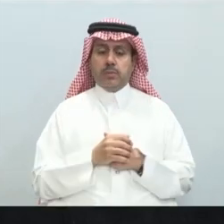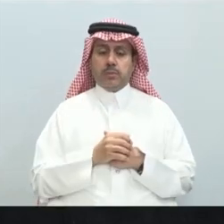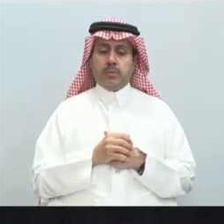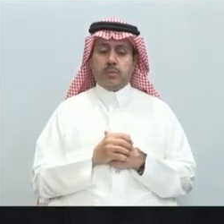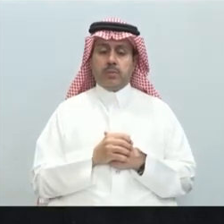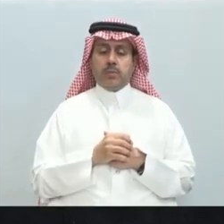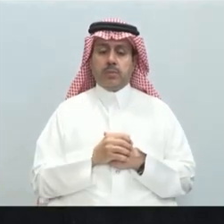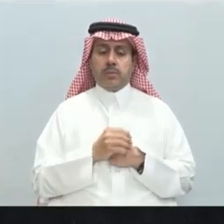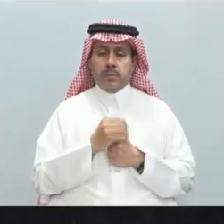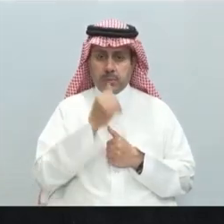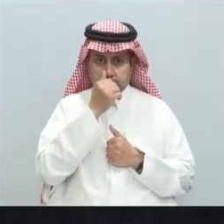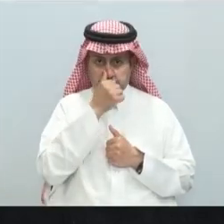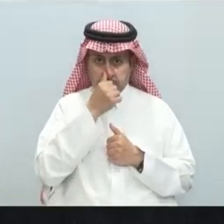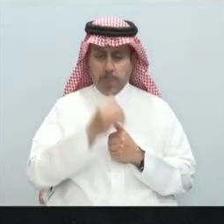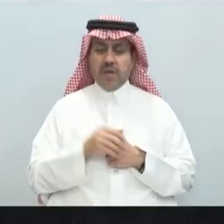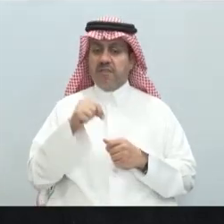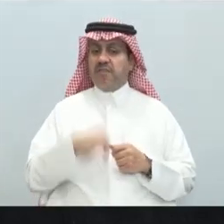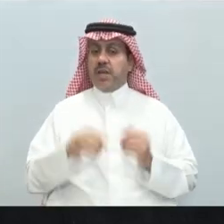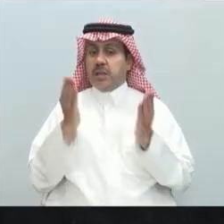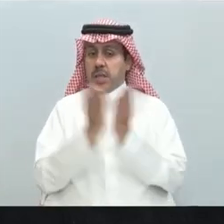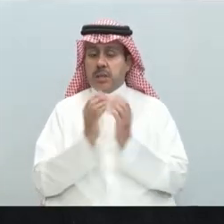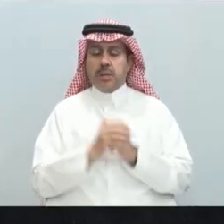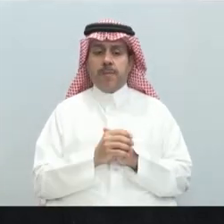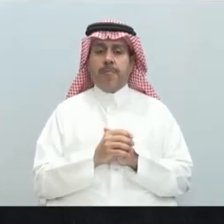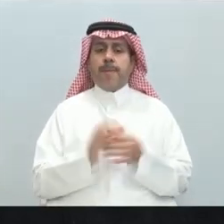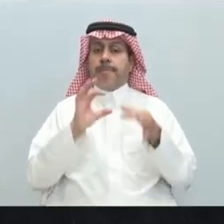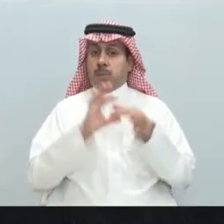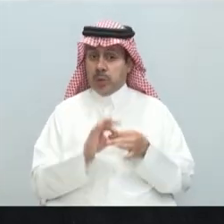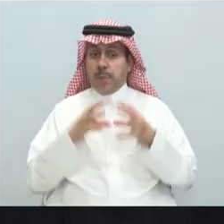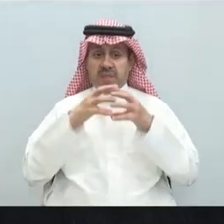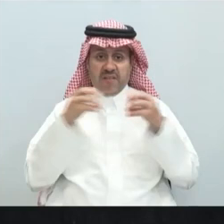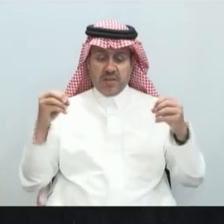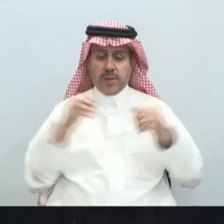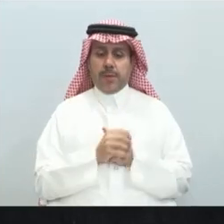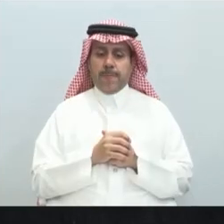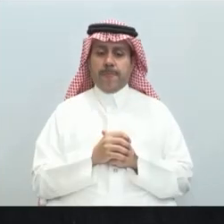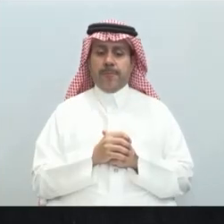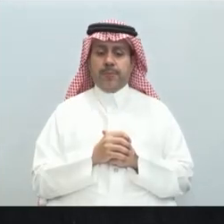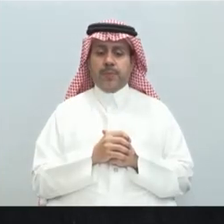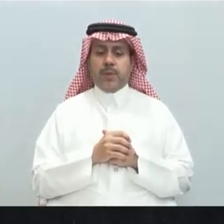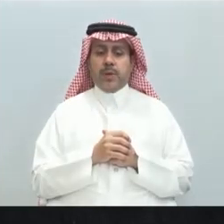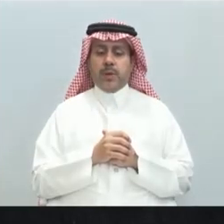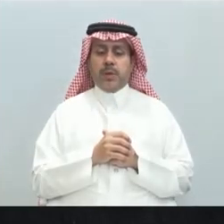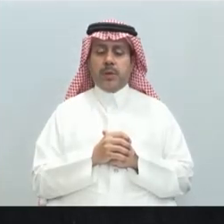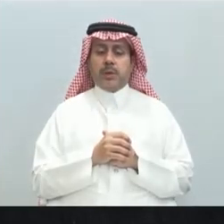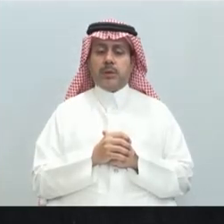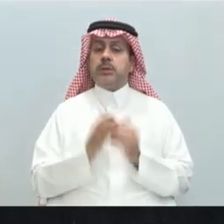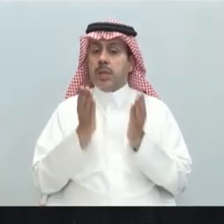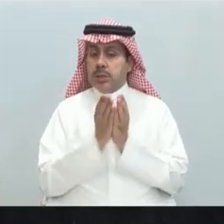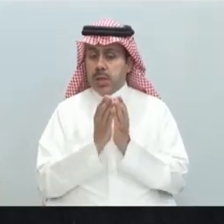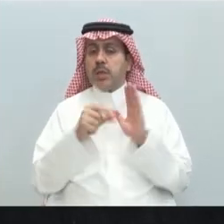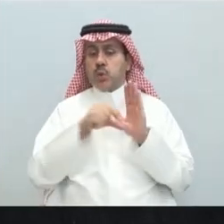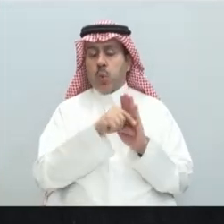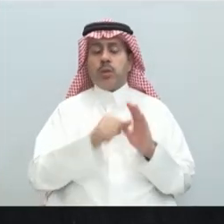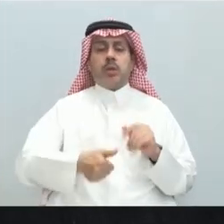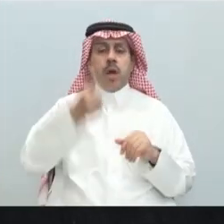واهلا وسهلا بكم معنا في درس من الدروس المتعلقه بالتفسير درسنا باذن الله تعالى لا يزال في سوره الاعراف